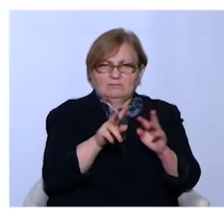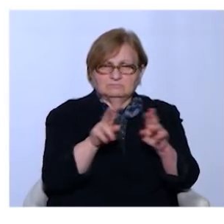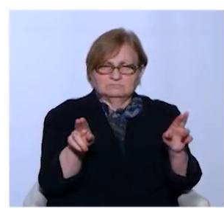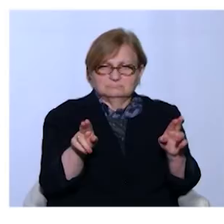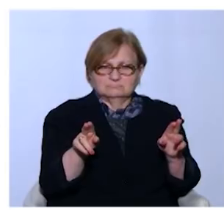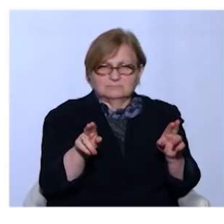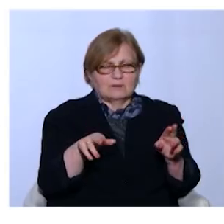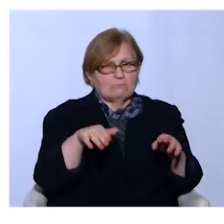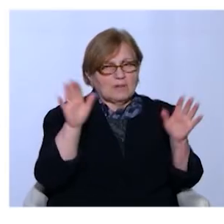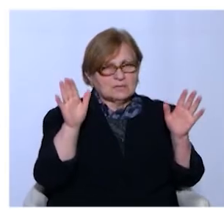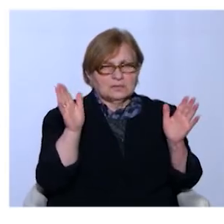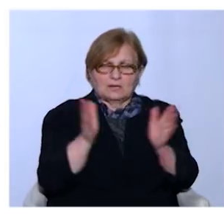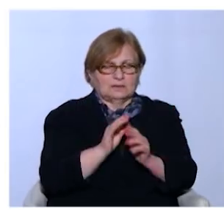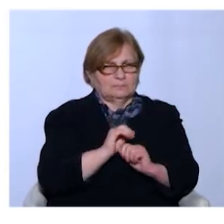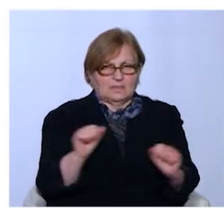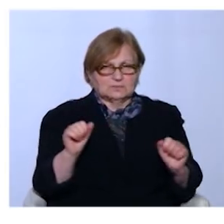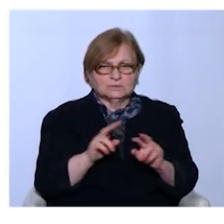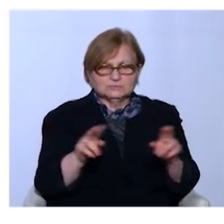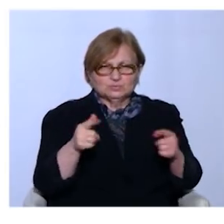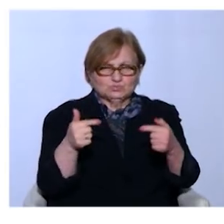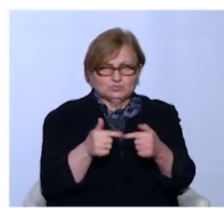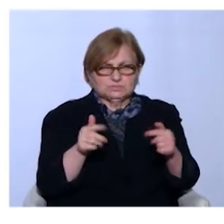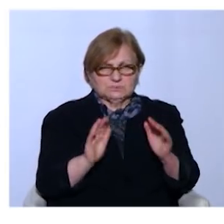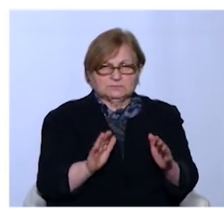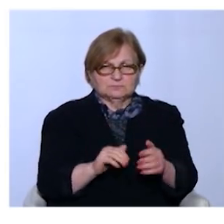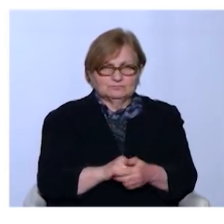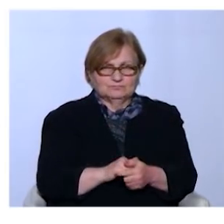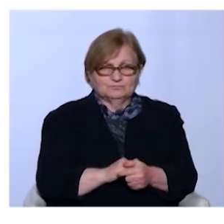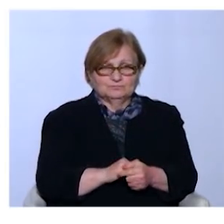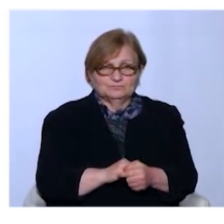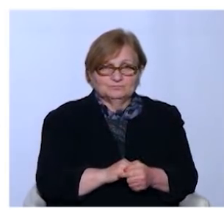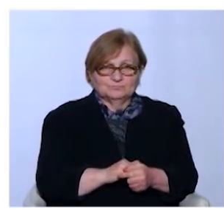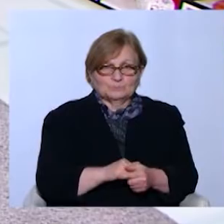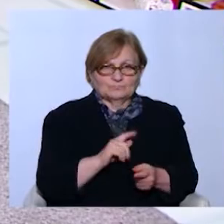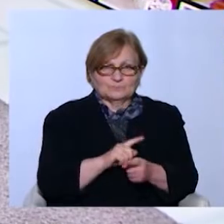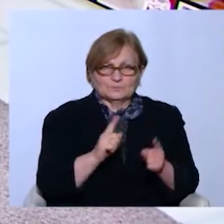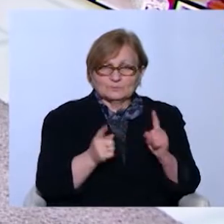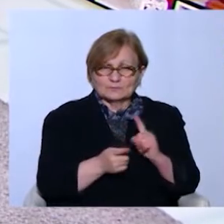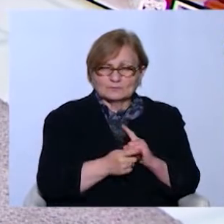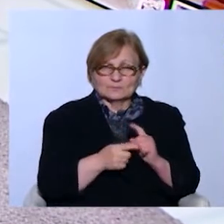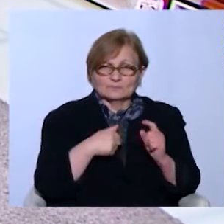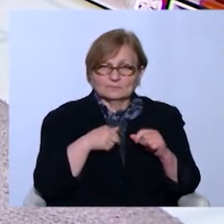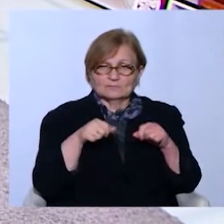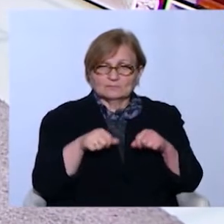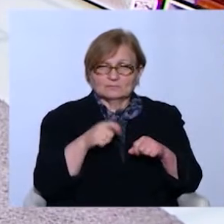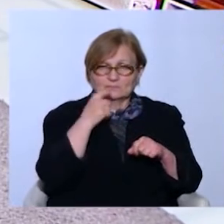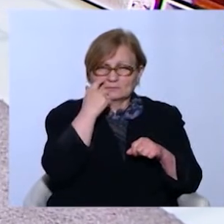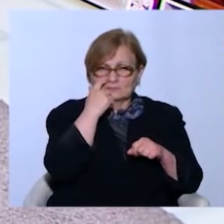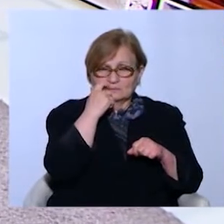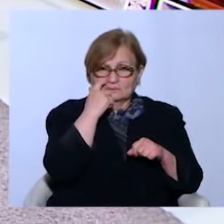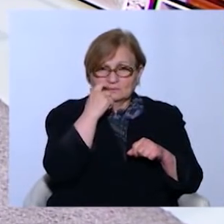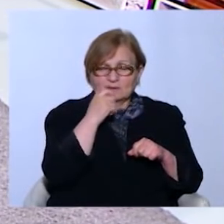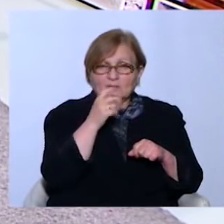არც მეტი, არც ნაკლები. დროში არ ვართ შეზღუდულები, სამაგიეროდ ჩვენ გვაქვს უფლება, რომ ავწონოთ მხოლოდ